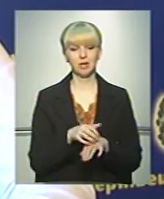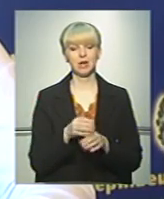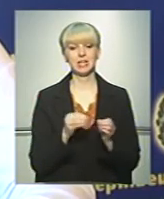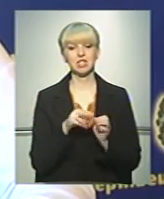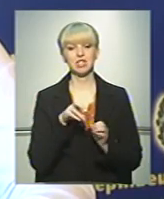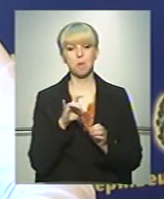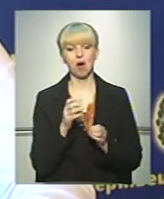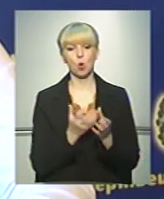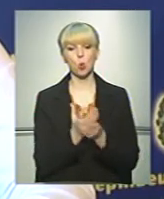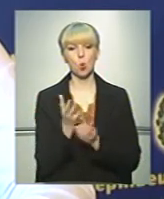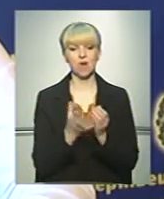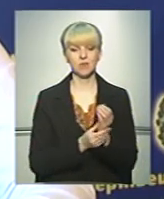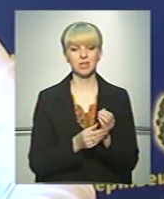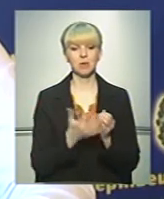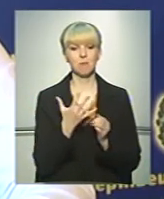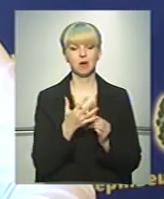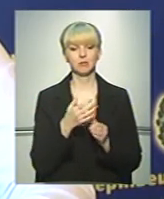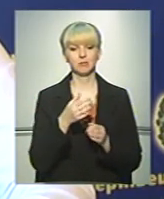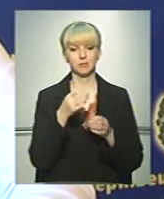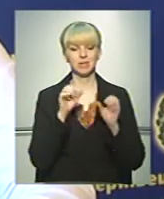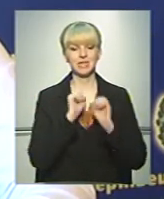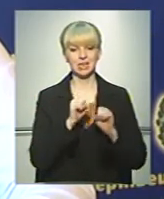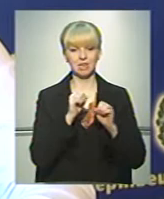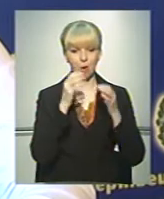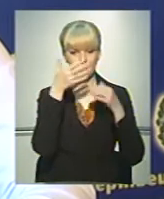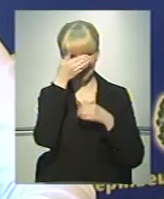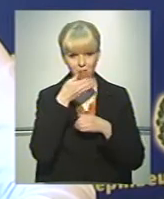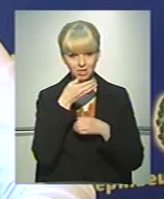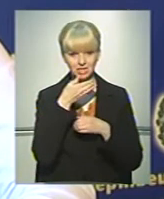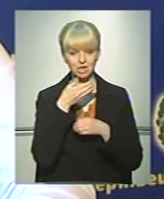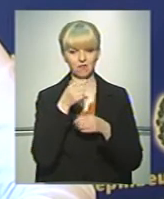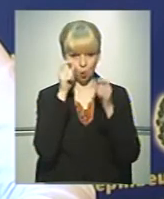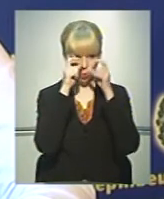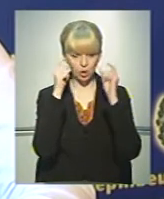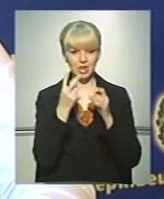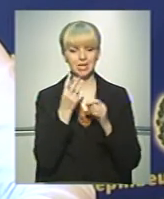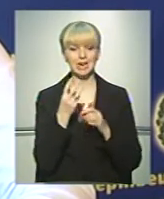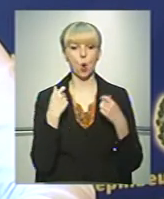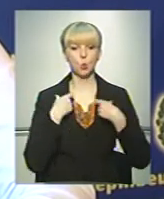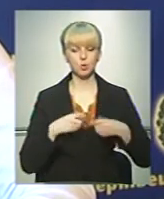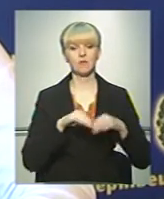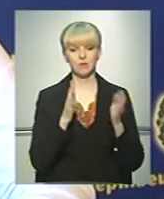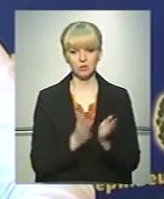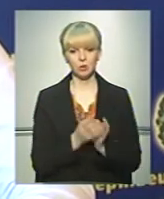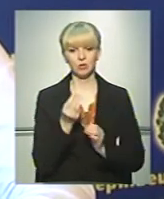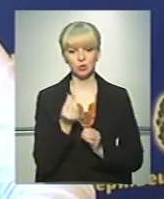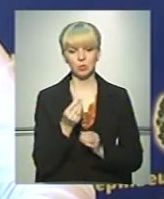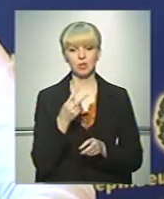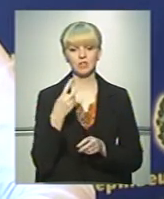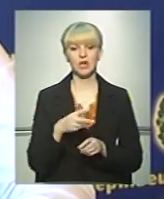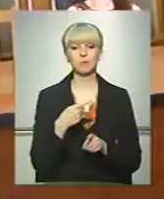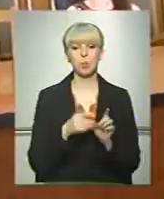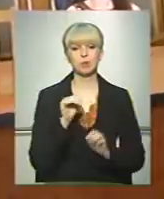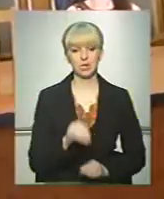тактичних рукавиць, 5 пар захисних масок, окулярів, 3 рюкзаки, загалом на суму 20,5